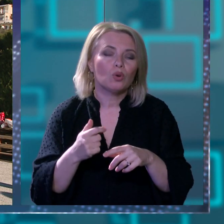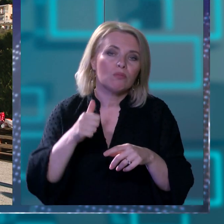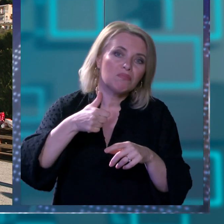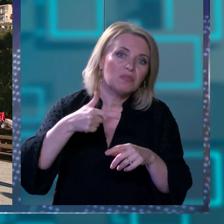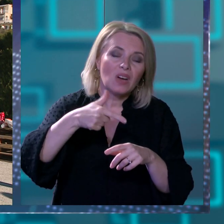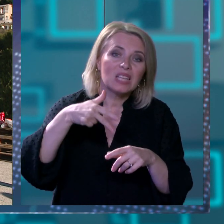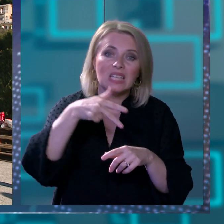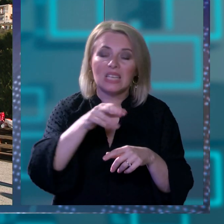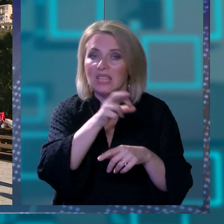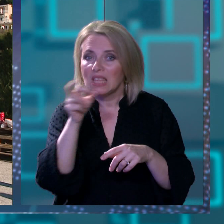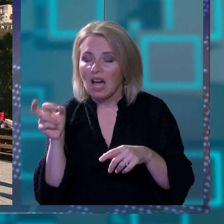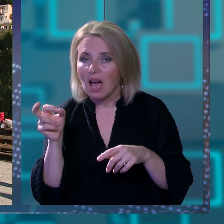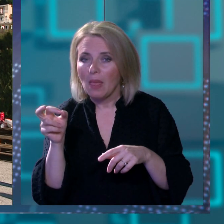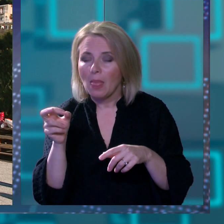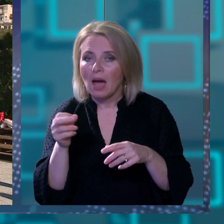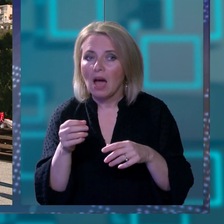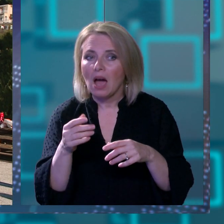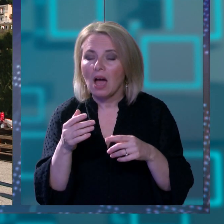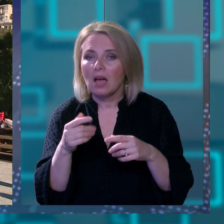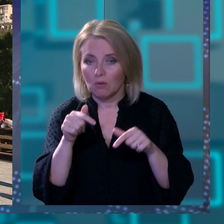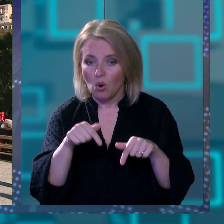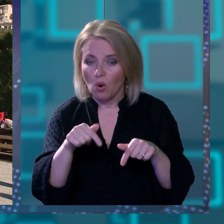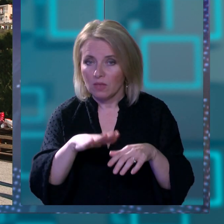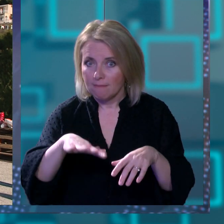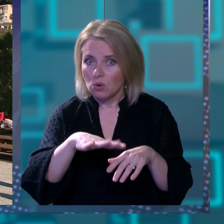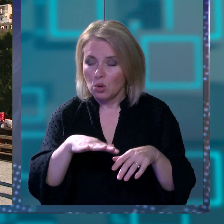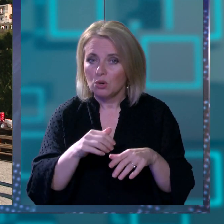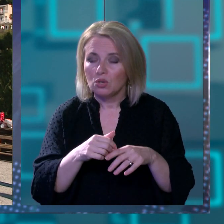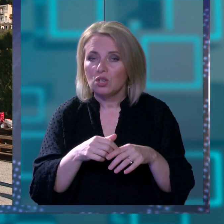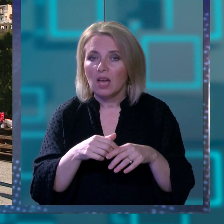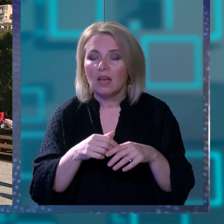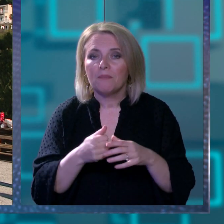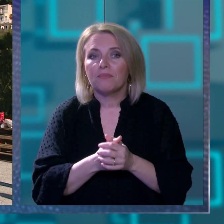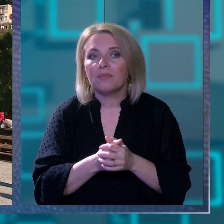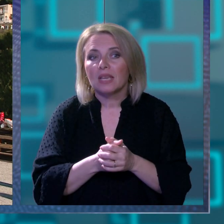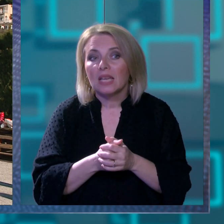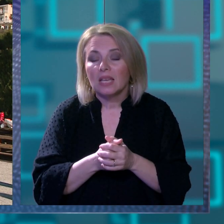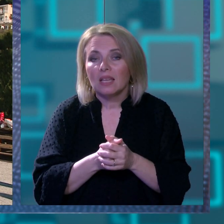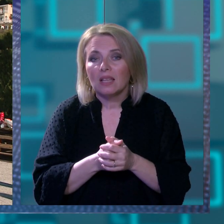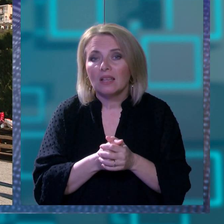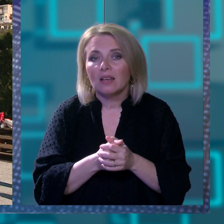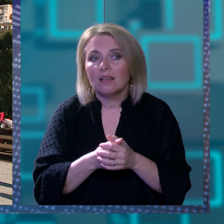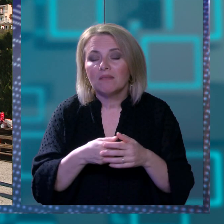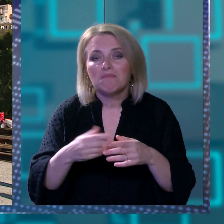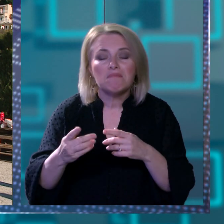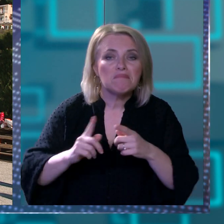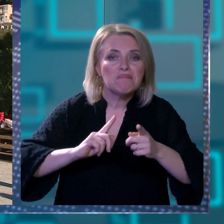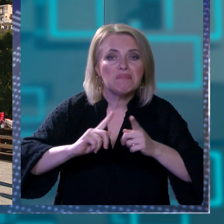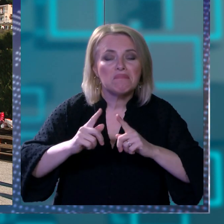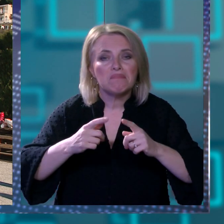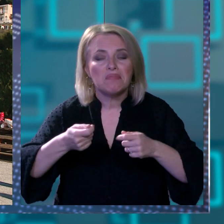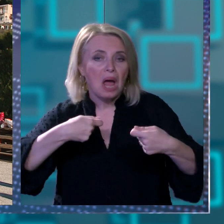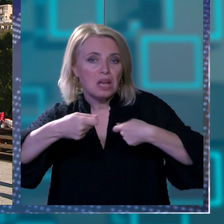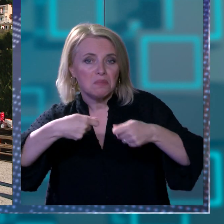tri koliko budemo na ovom području i u uzvratnim posjetima. Uistinu se razmijene mnoga